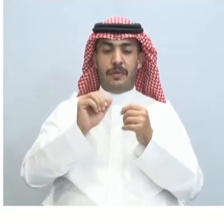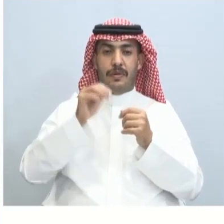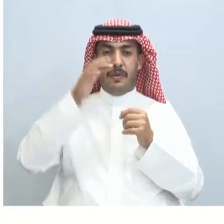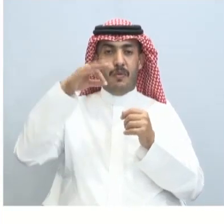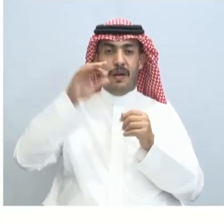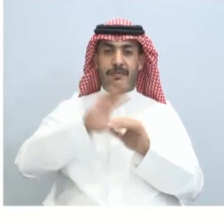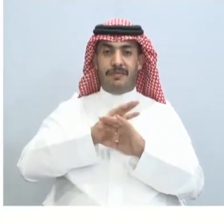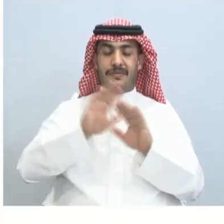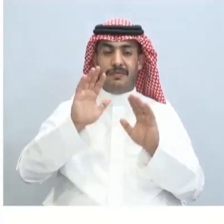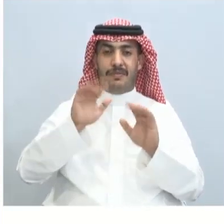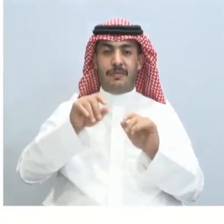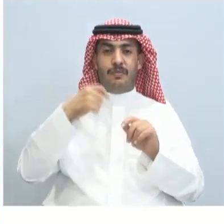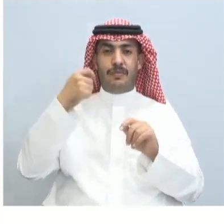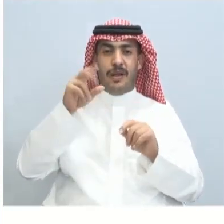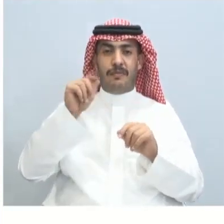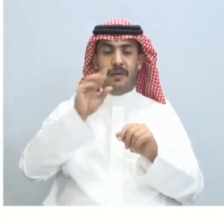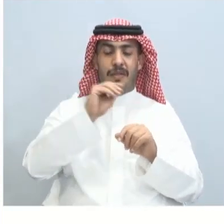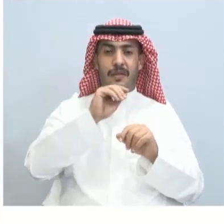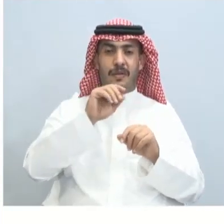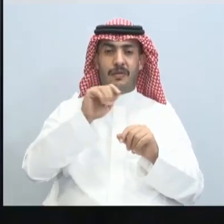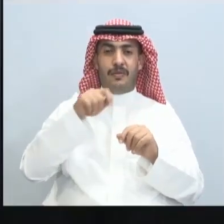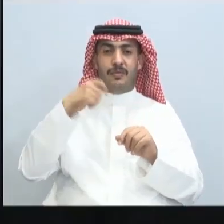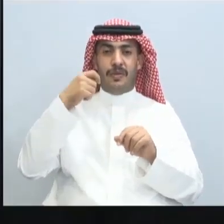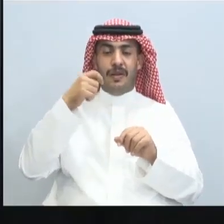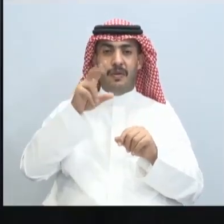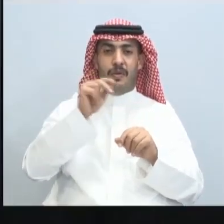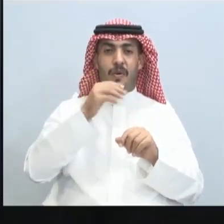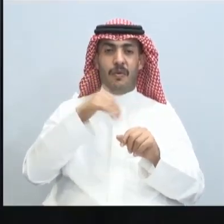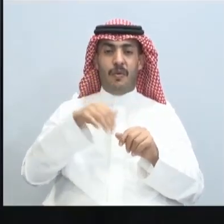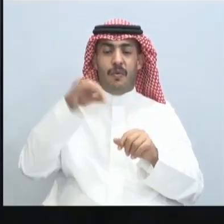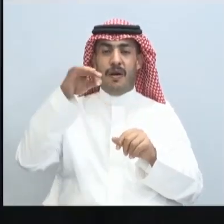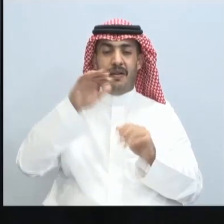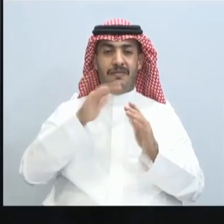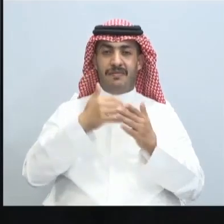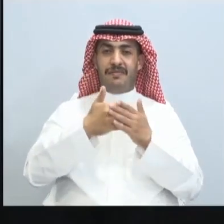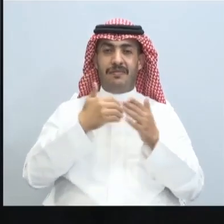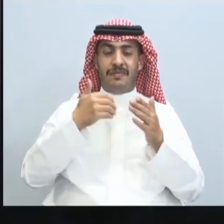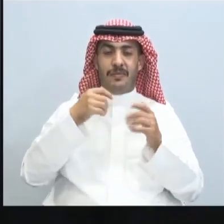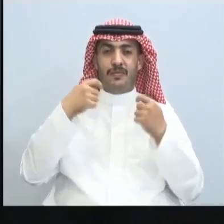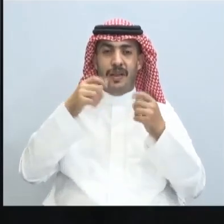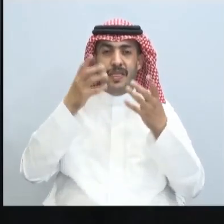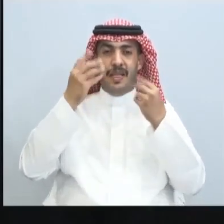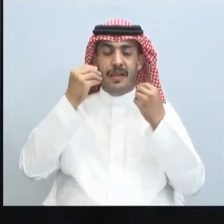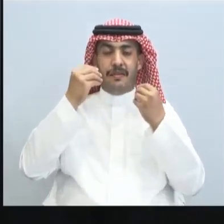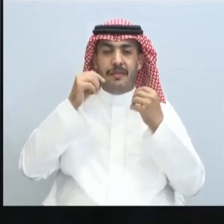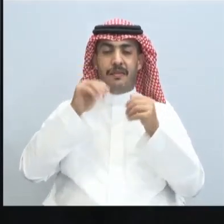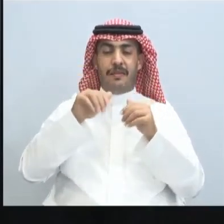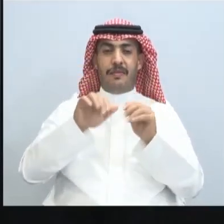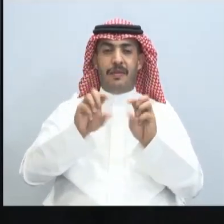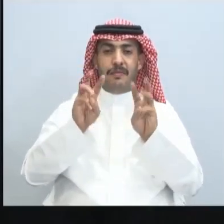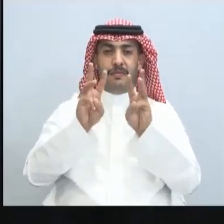نظرنا الى عده وزارات او جهات حكوميه في المملكه تخلت عن الورق من ضمنها وزاره التعليم اصبح هنالك